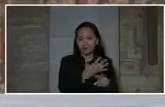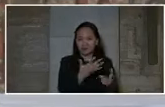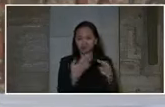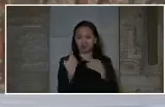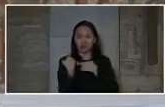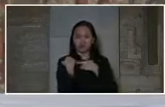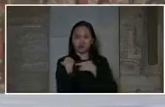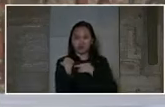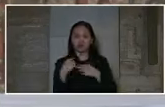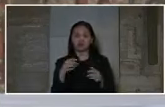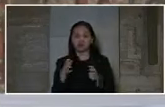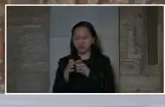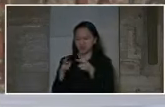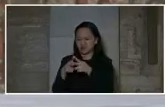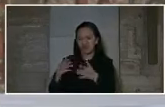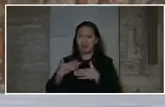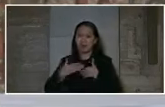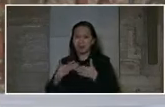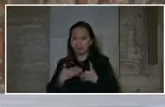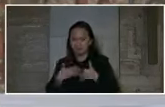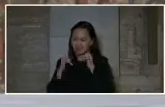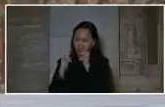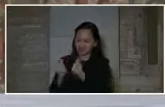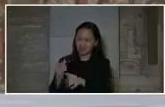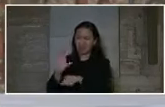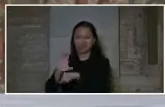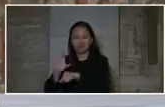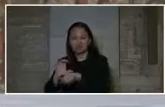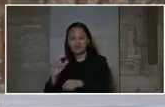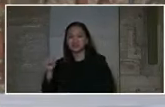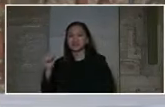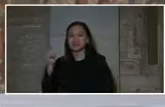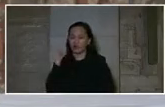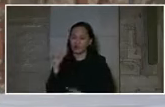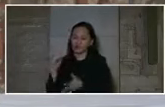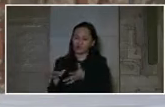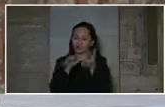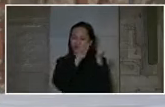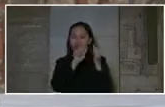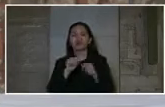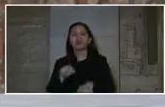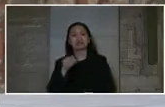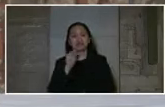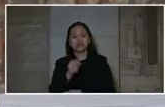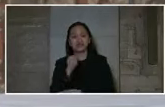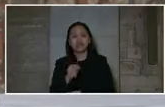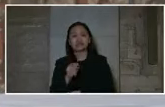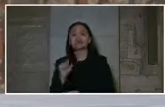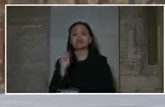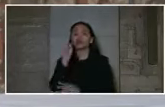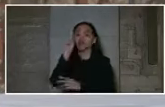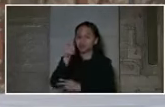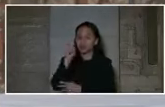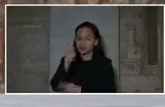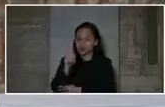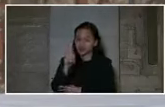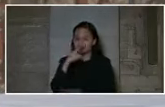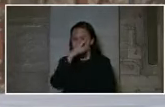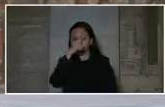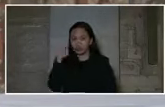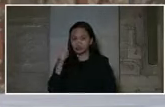doon sa parokya mo, kahit na ayaw mong umalis, kinakailangang umoo ka sapagkat yun ang gusto ng